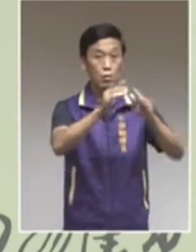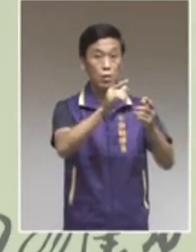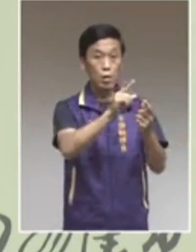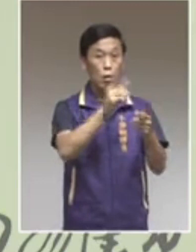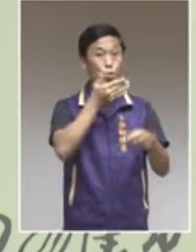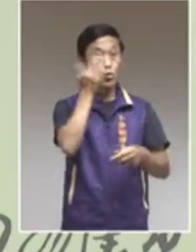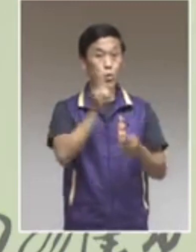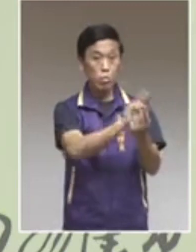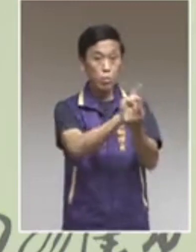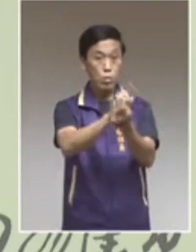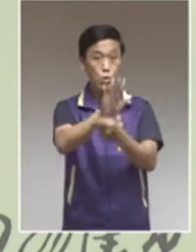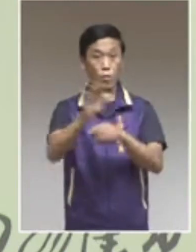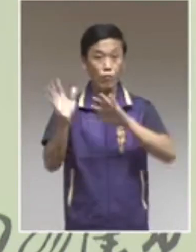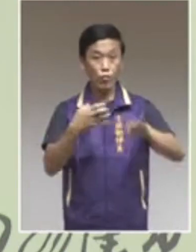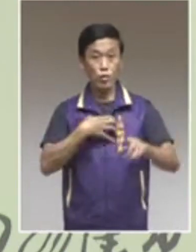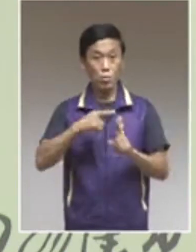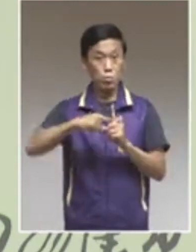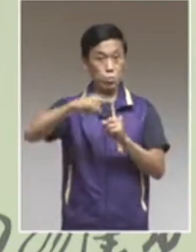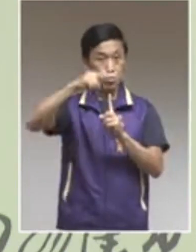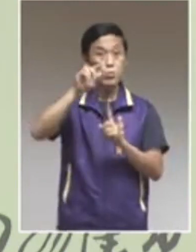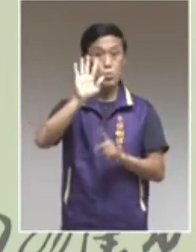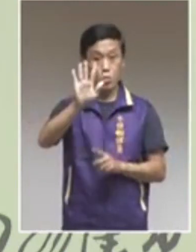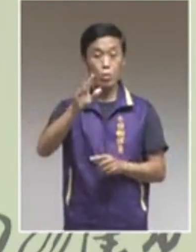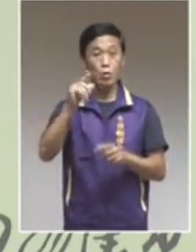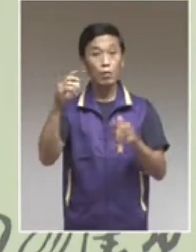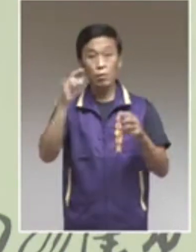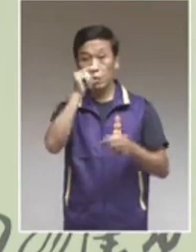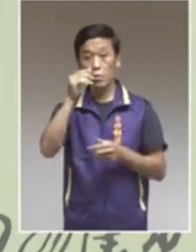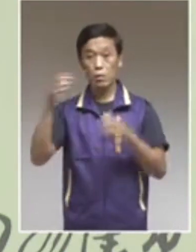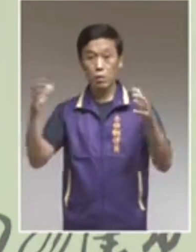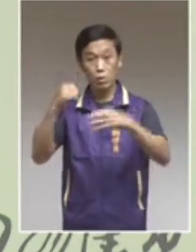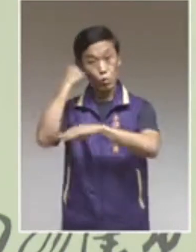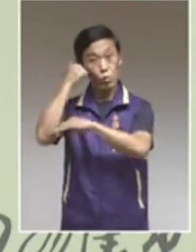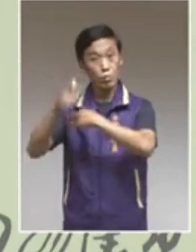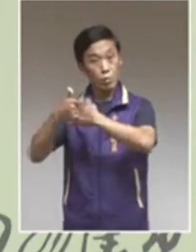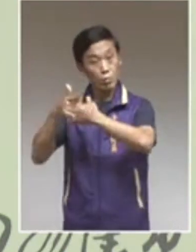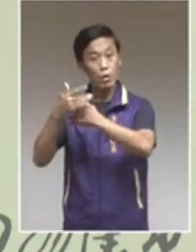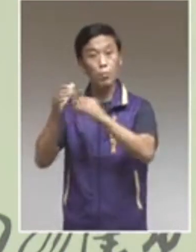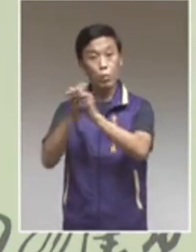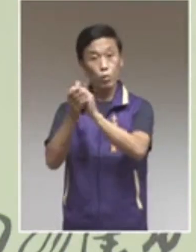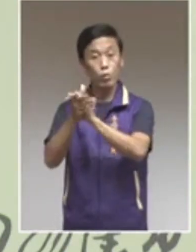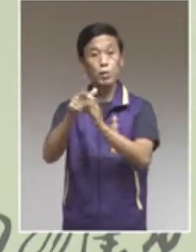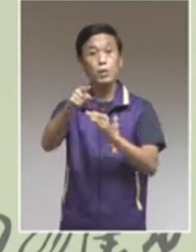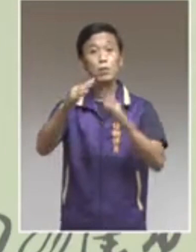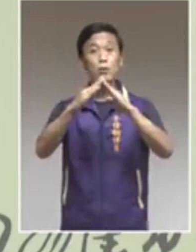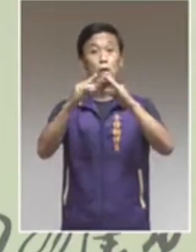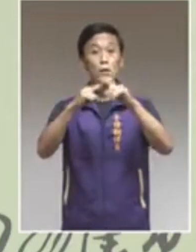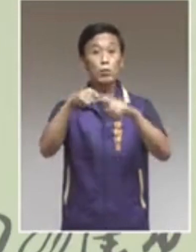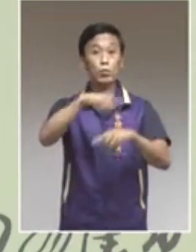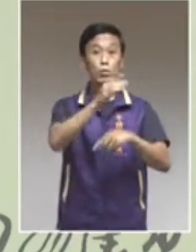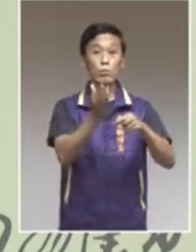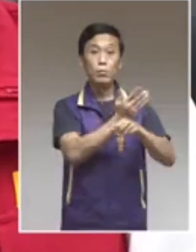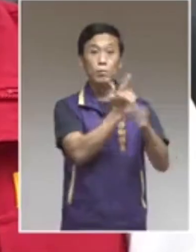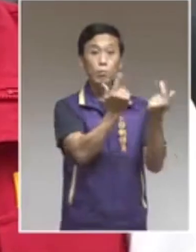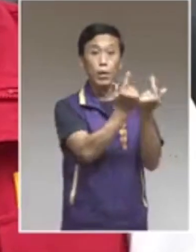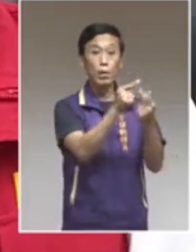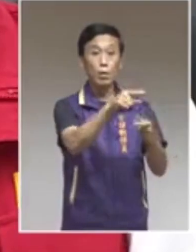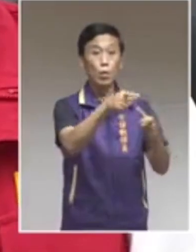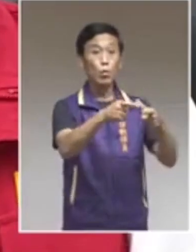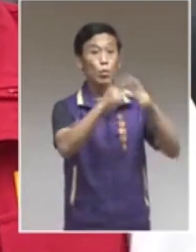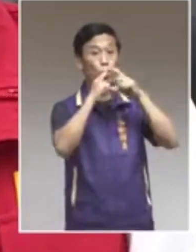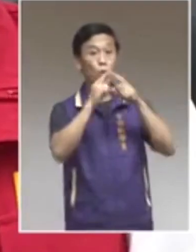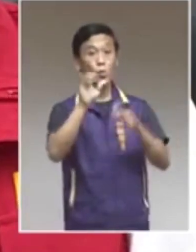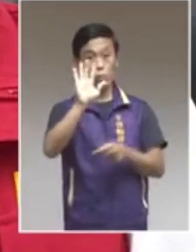的人，这个风险还是很高。那尤其同住亲友，假如说你的家人是有到北部地区，那回